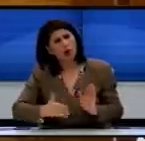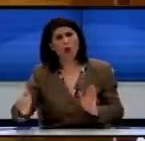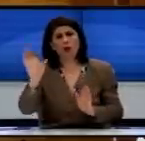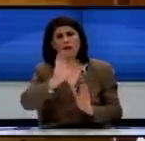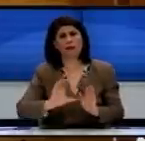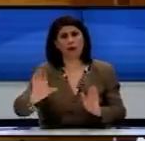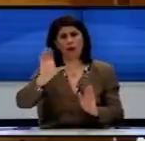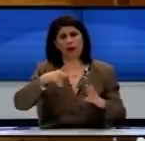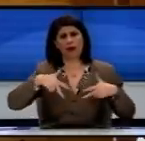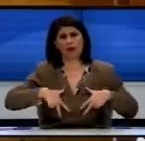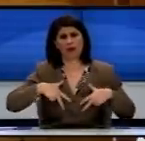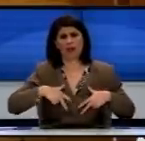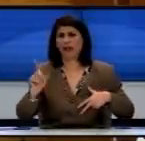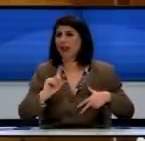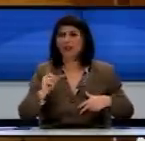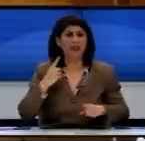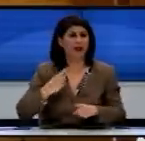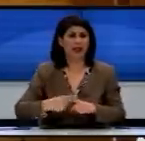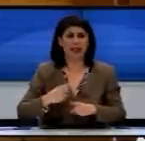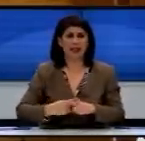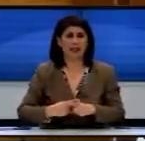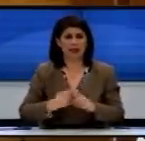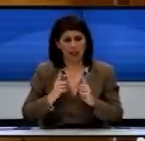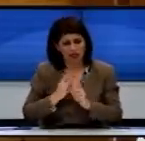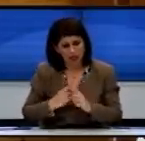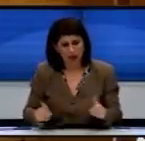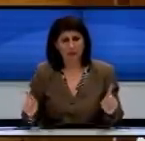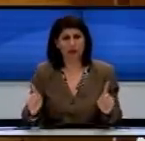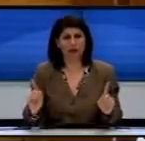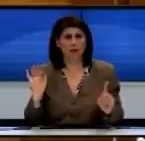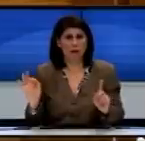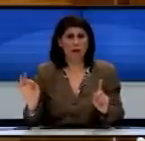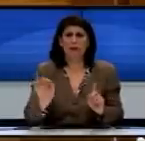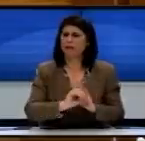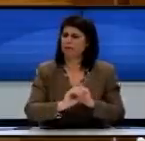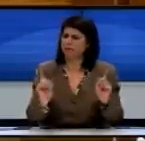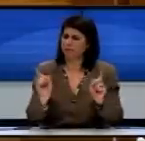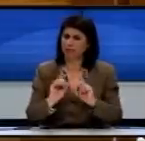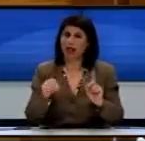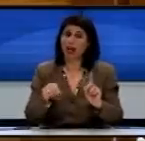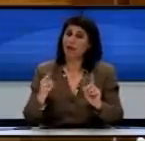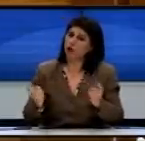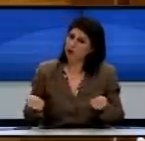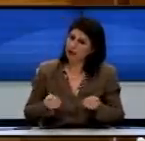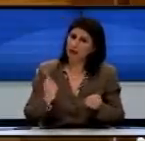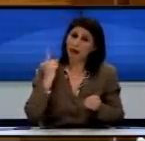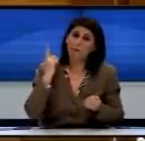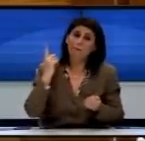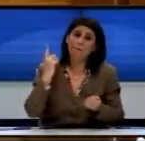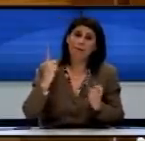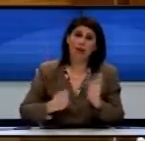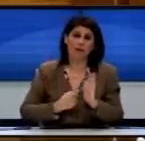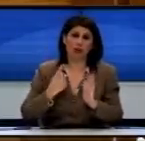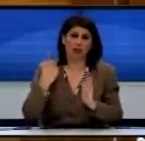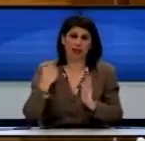ευρωπαϊκές χώρες. Θα το ξαναπώ. Δεν είναι ελληνική ιδιαιτερότητα η πανδημία. είναι ένα συμβάν το οποίο συμβαίνει μια φορά τα